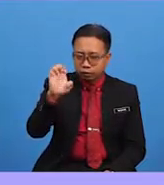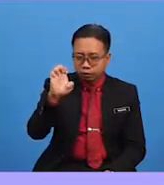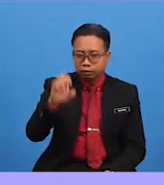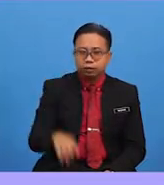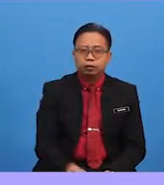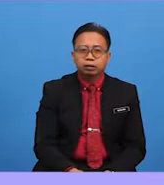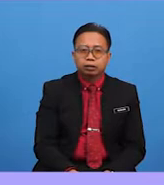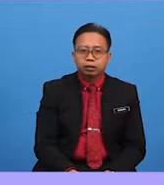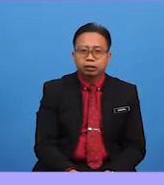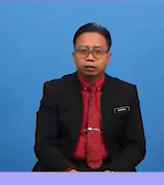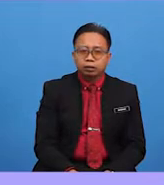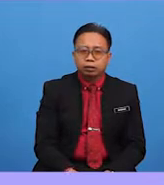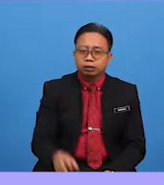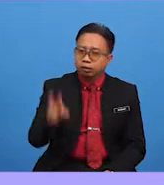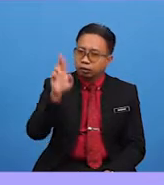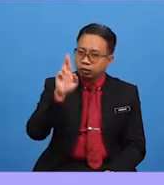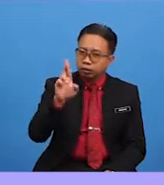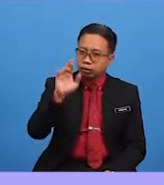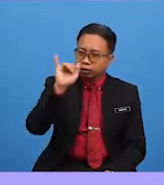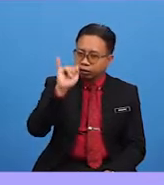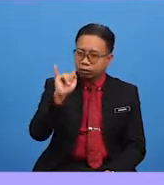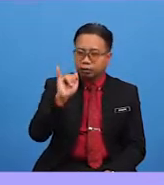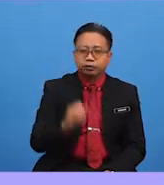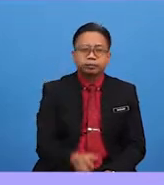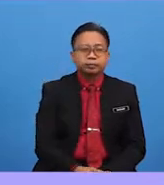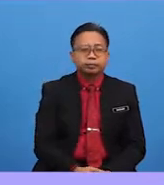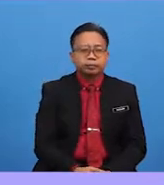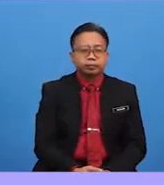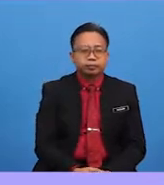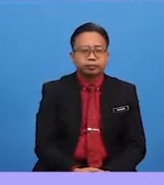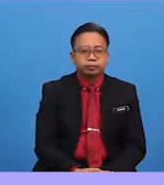Ga, la, se, ri.